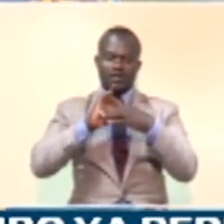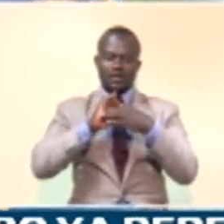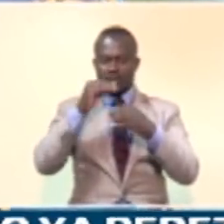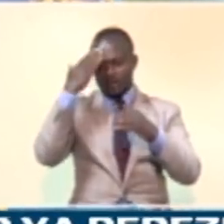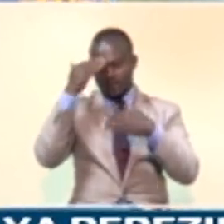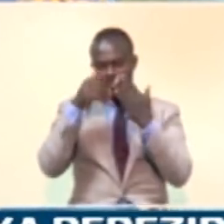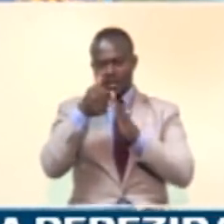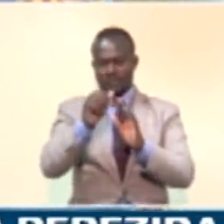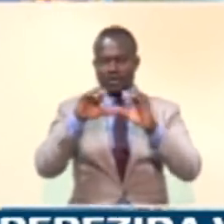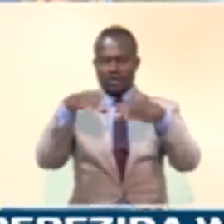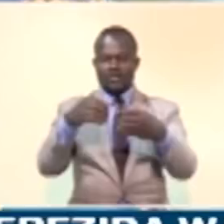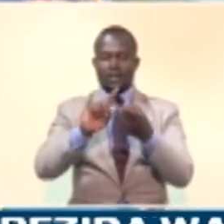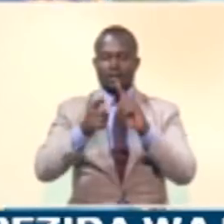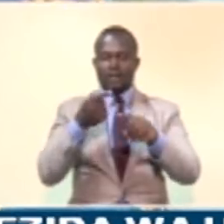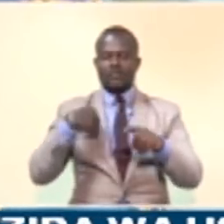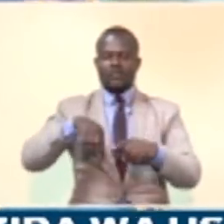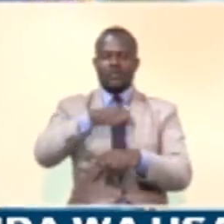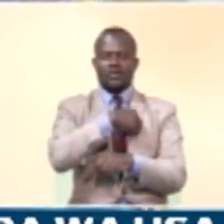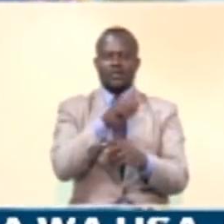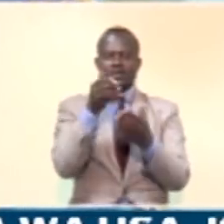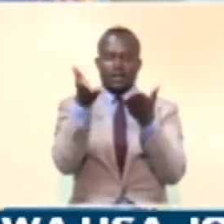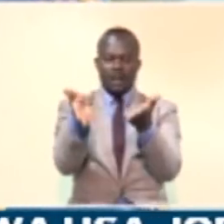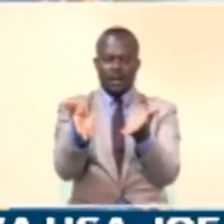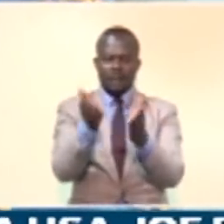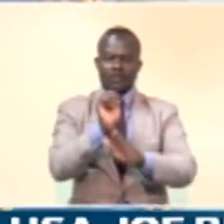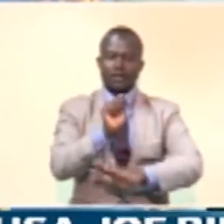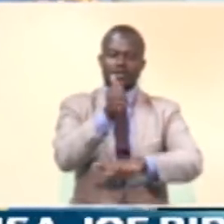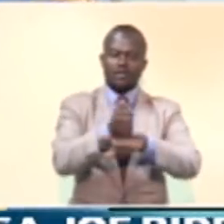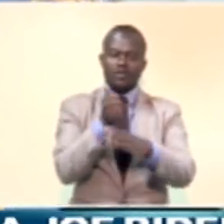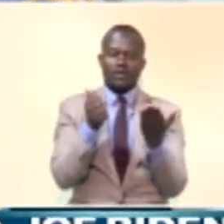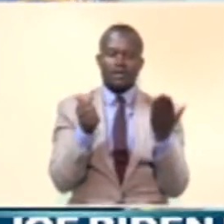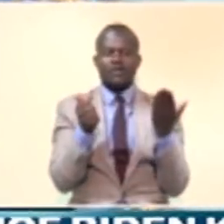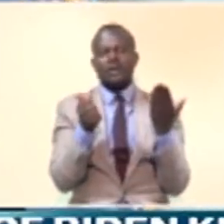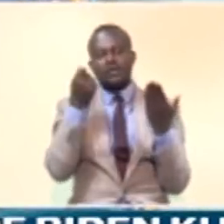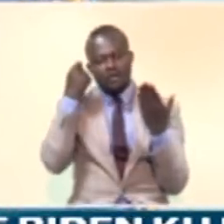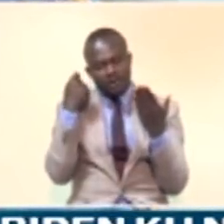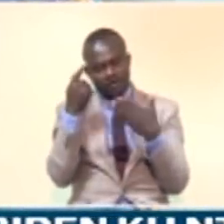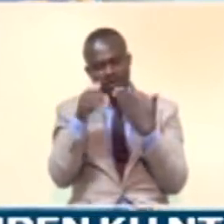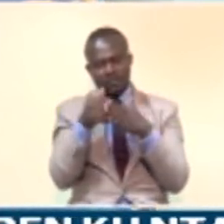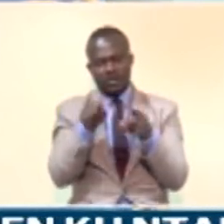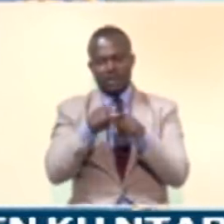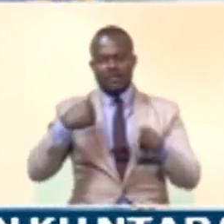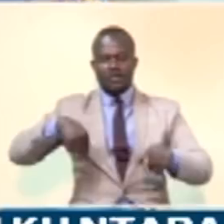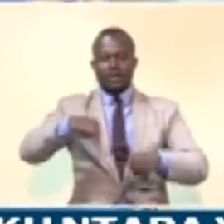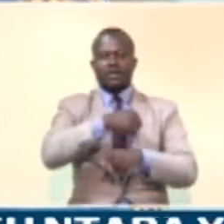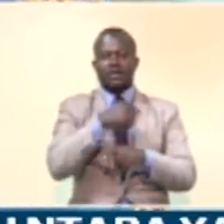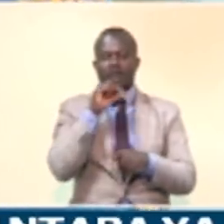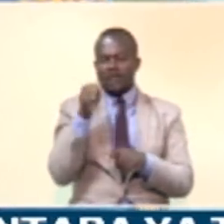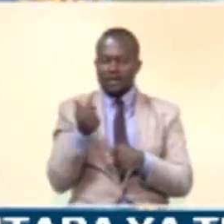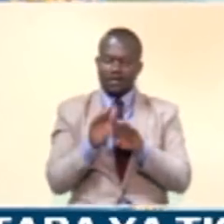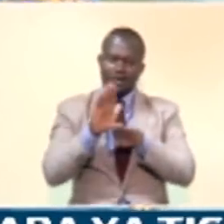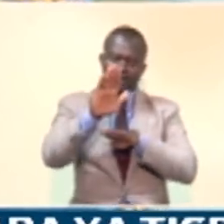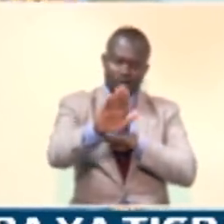kubera iryo tsinda ry'ubucuti twari rihari ryashyizweho ubwo ni ukuvuga ngo natwe hari indi ntambwe